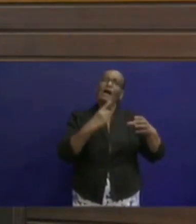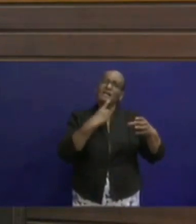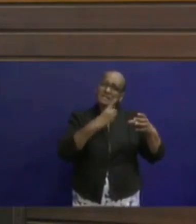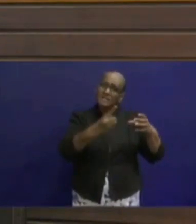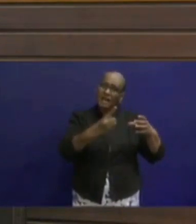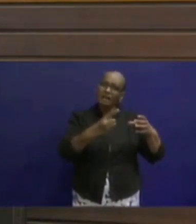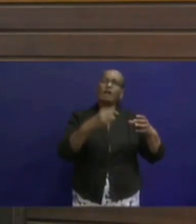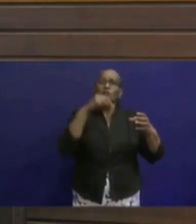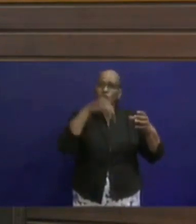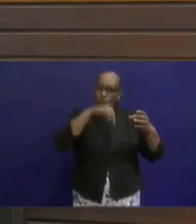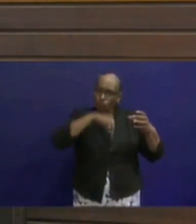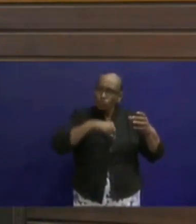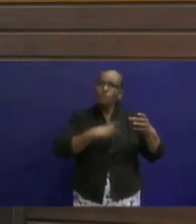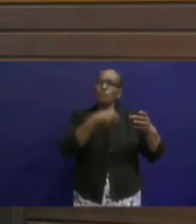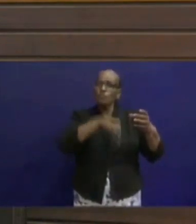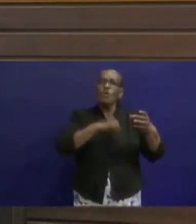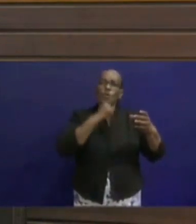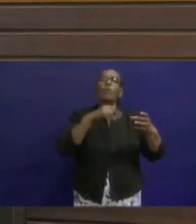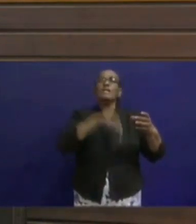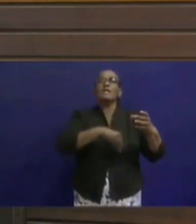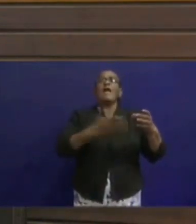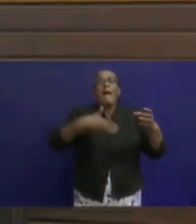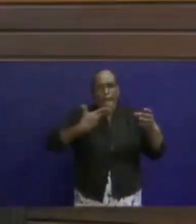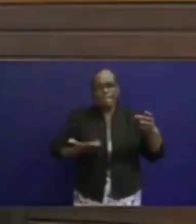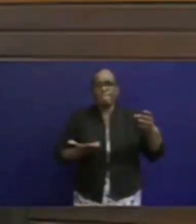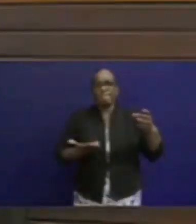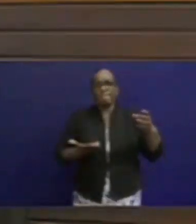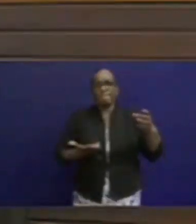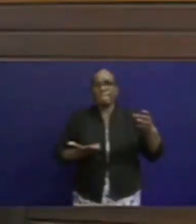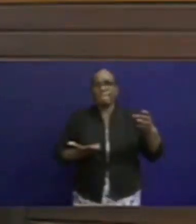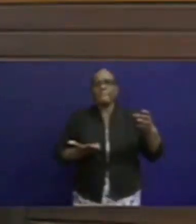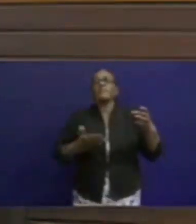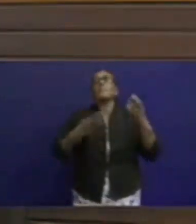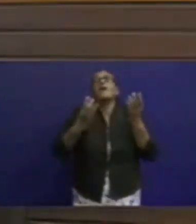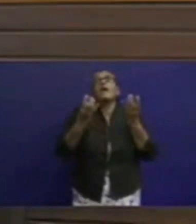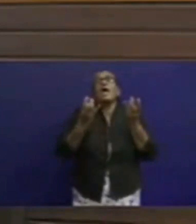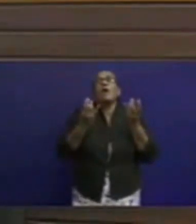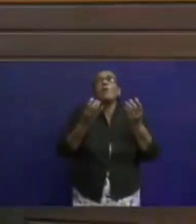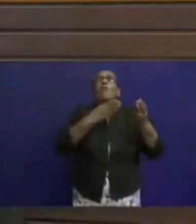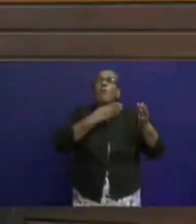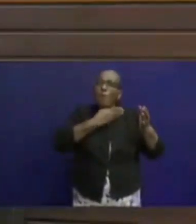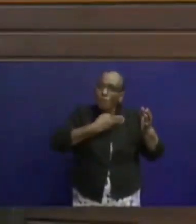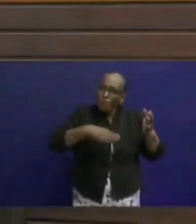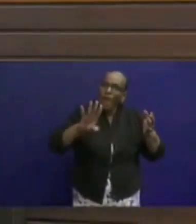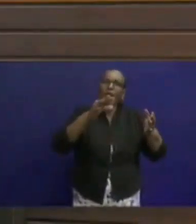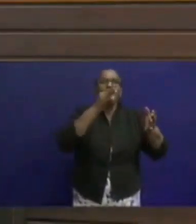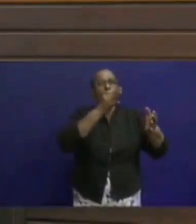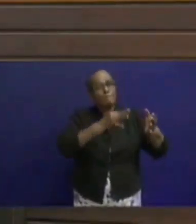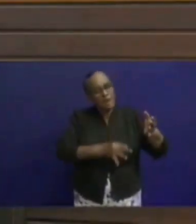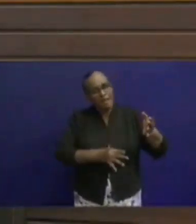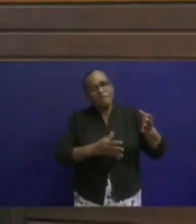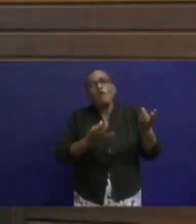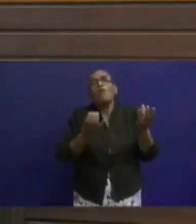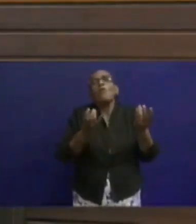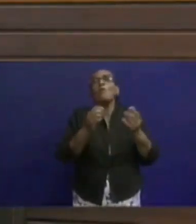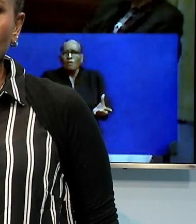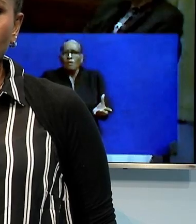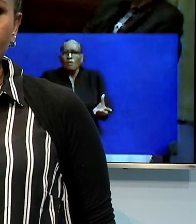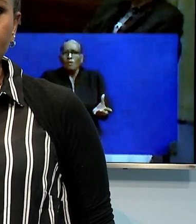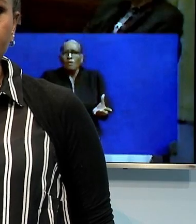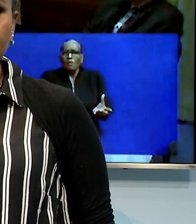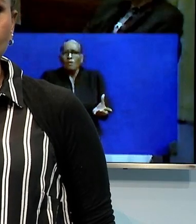aangeven wat jouw status wordt op dat moment en hoe je uit huisquarantaine, thuisquarantaine kan